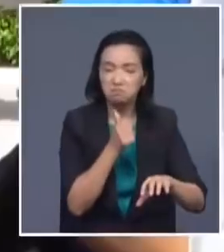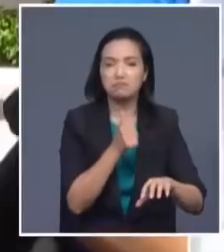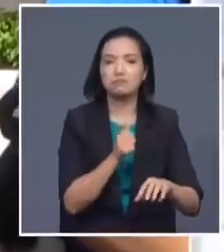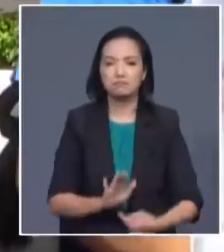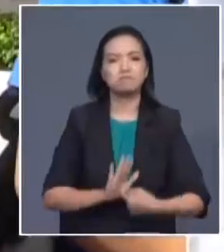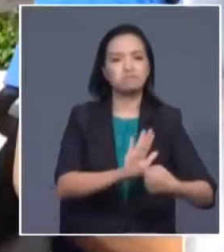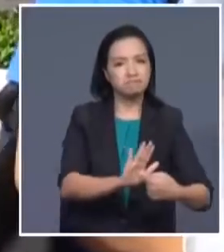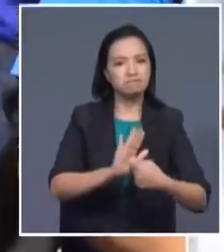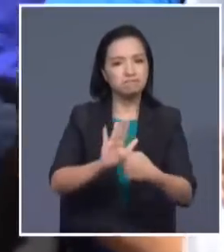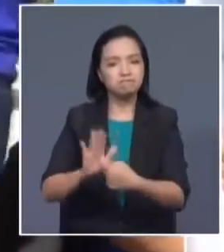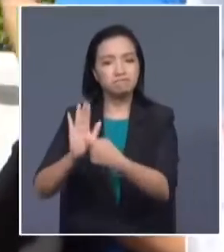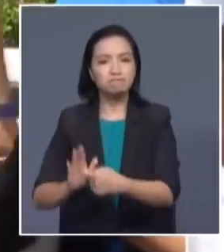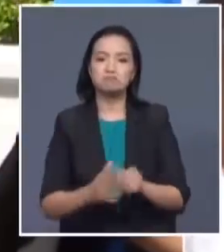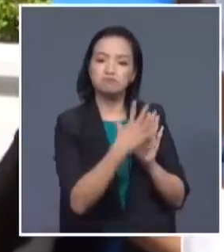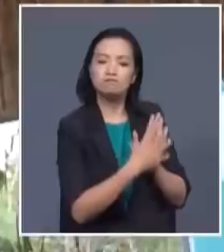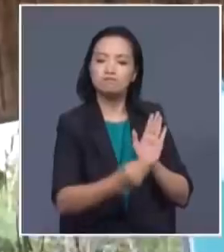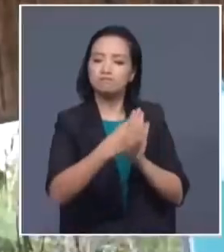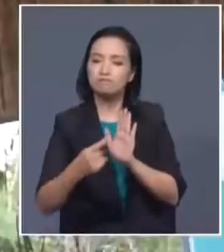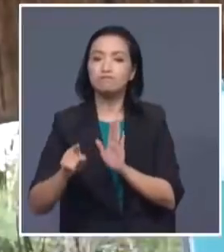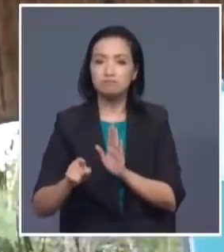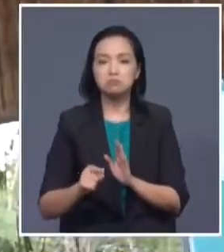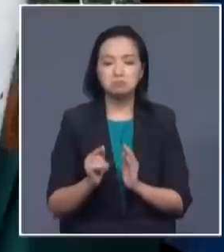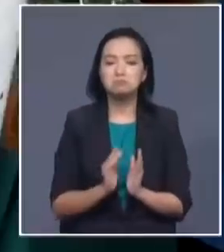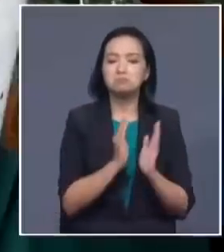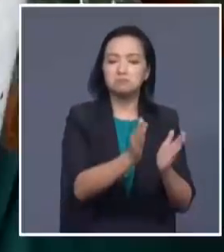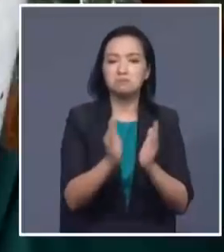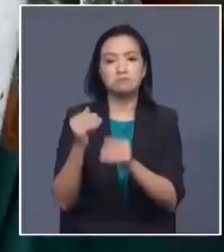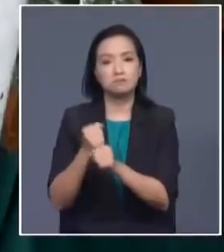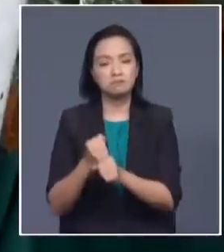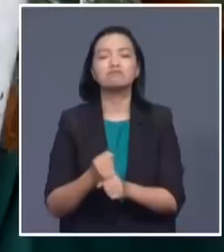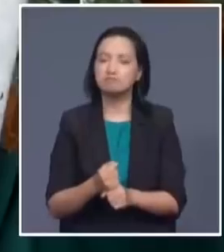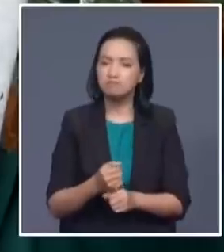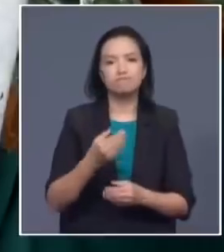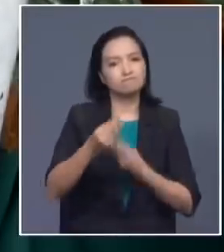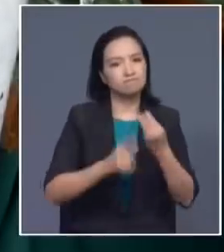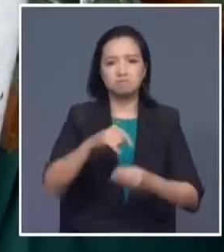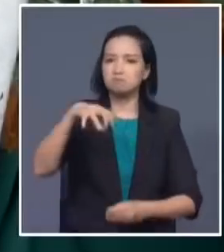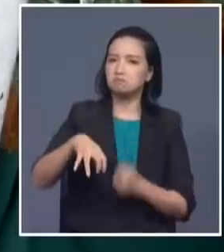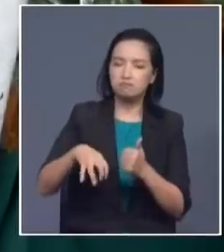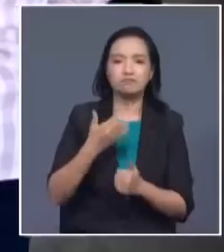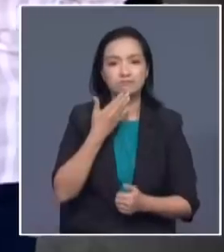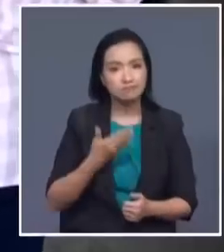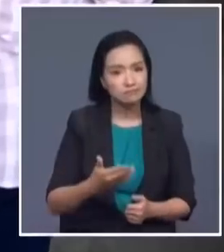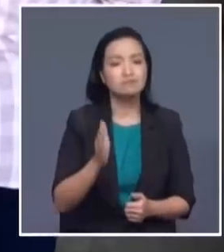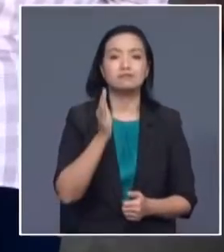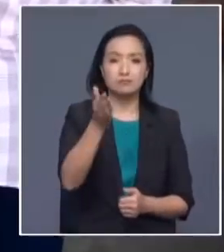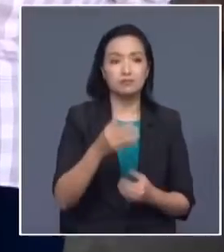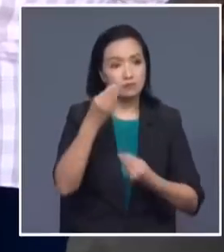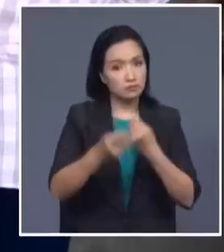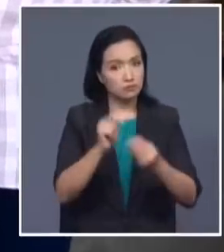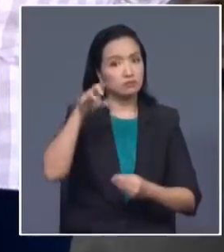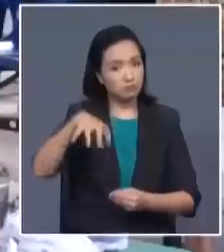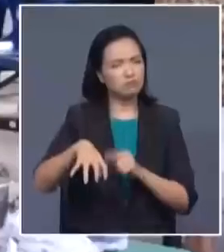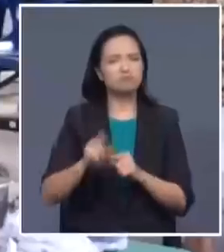ดบทเรียนผลความสำเร็จสู่การดำเนินงานของตลาดประชารัฐเพื่อให้เกิดความยั่งยืนต่อไปผมเองนั้นก็เห็นว่าตลาดคือวิถีชีวิต